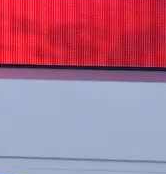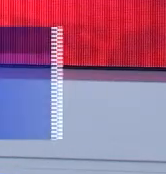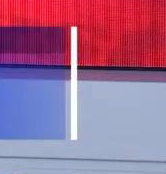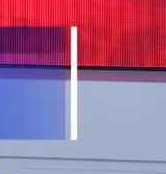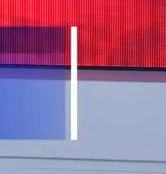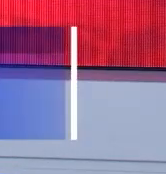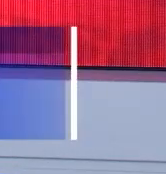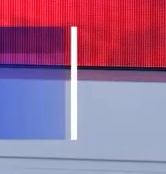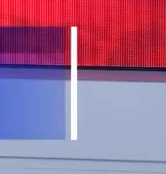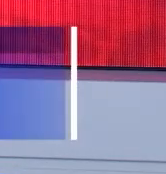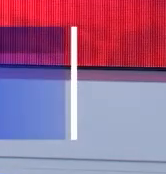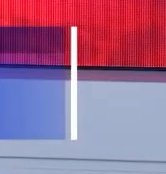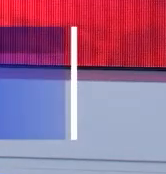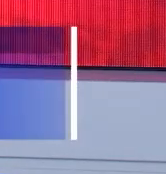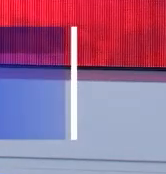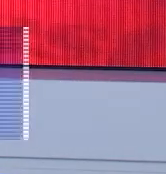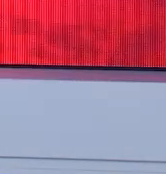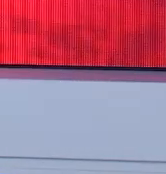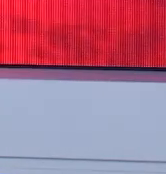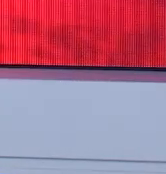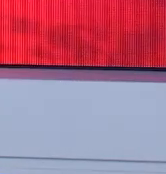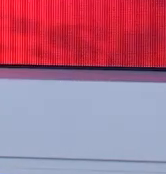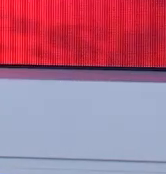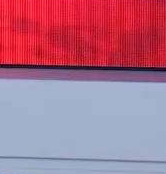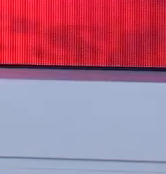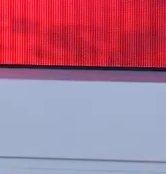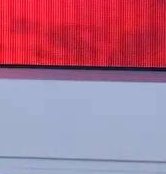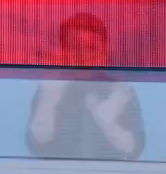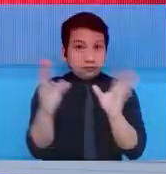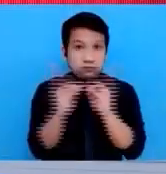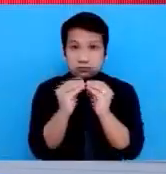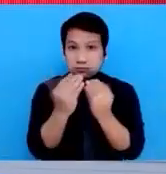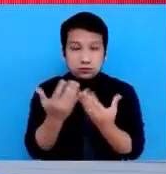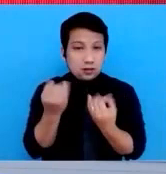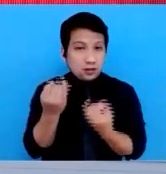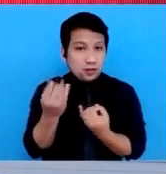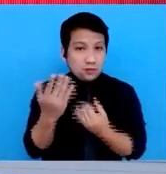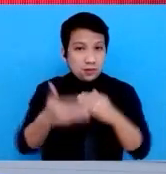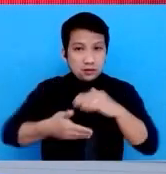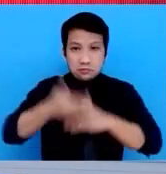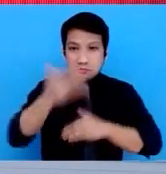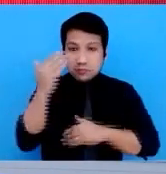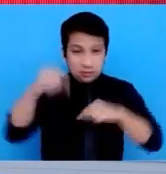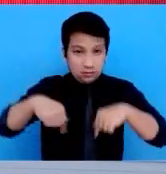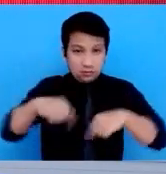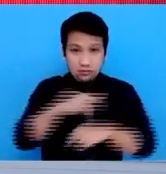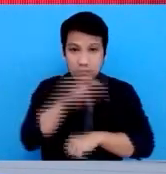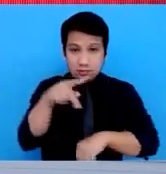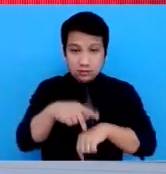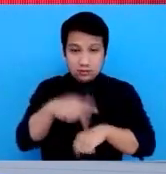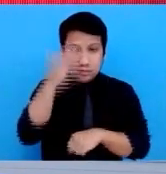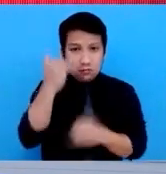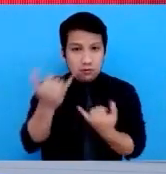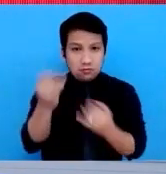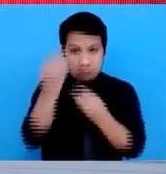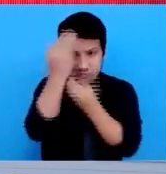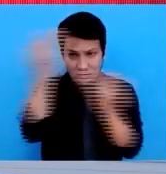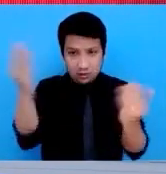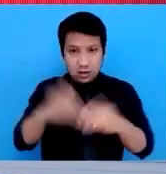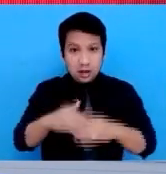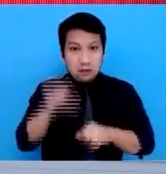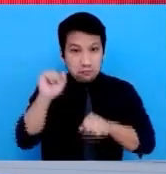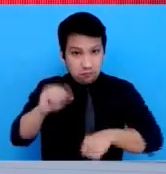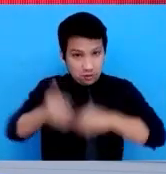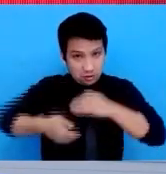Back-to-back ng record high ang bilang po ng mga bagong kaso ng COVID-19 sa bansa. Posible pang tumaas yan sa